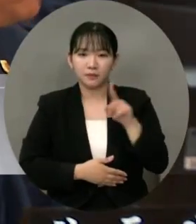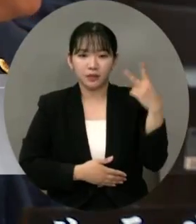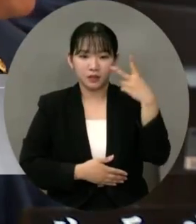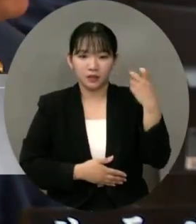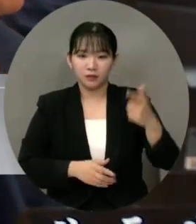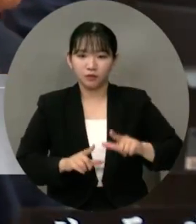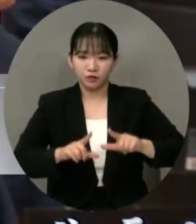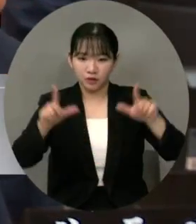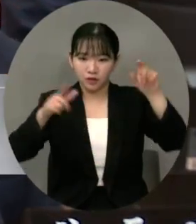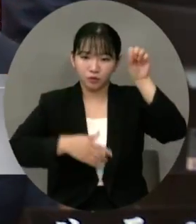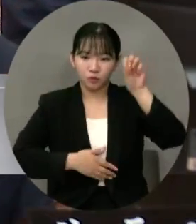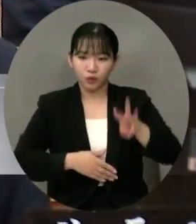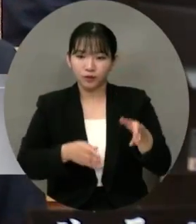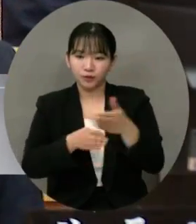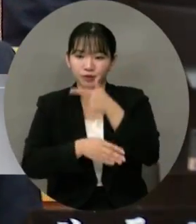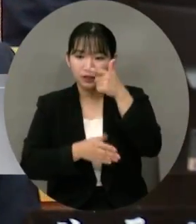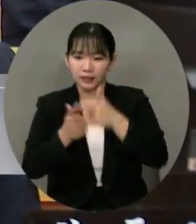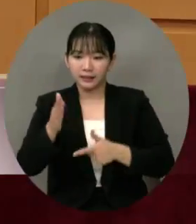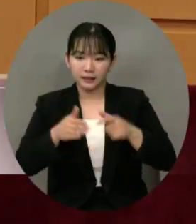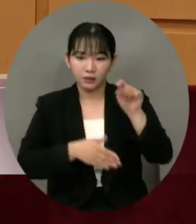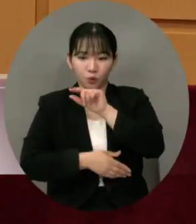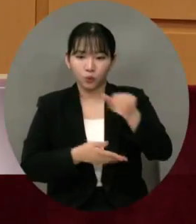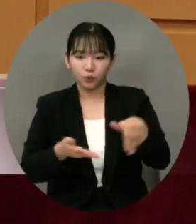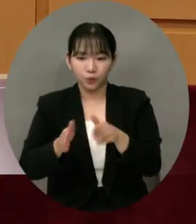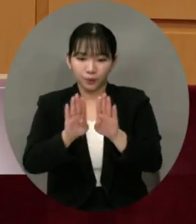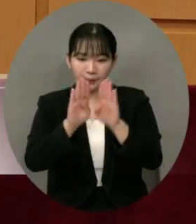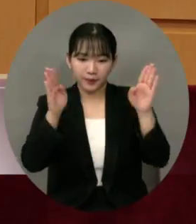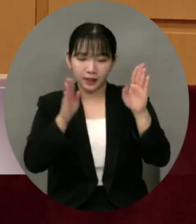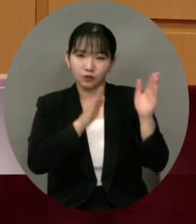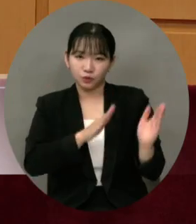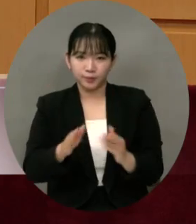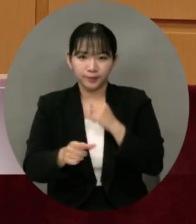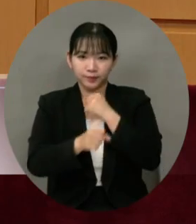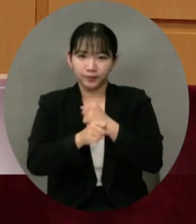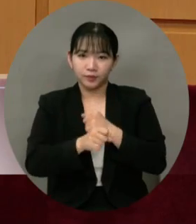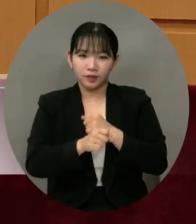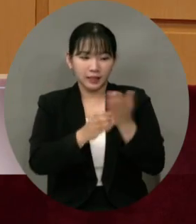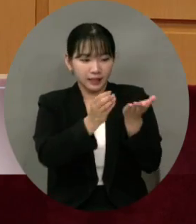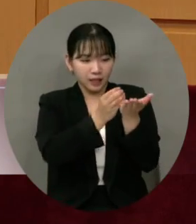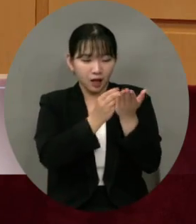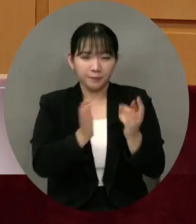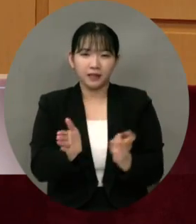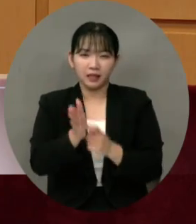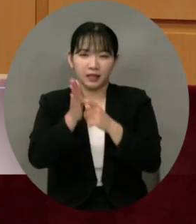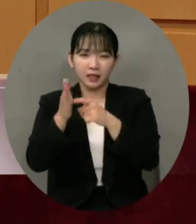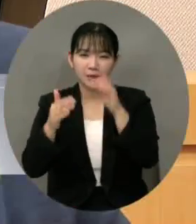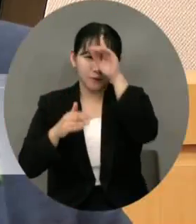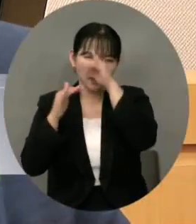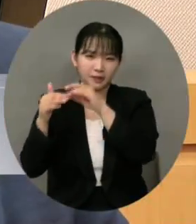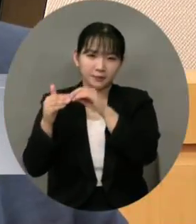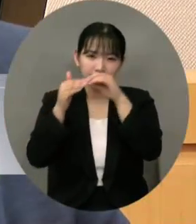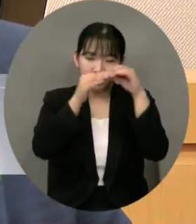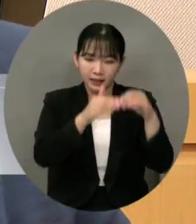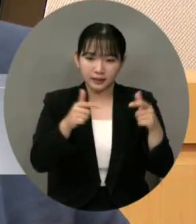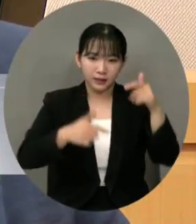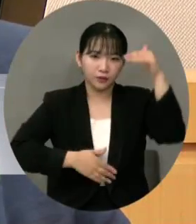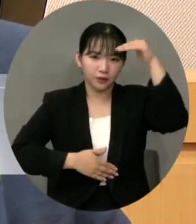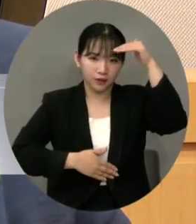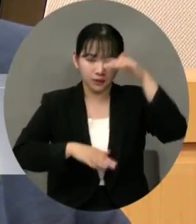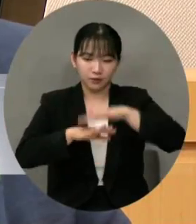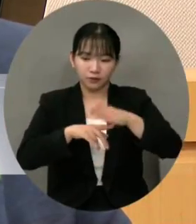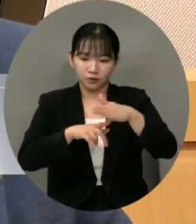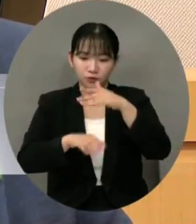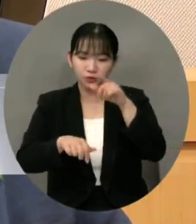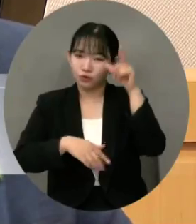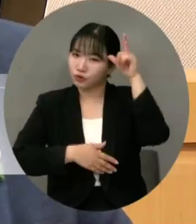2026년 광주 강진간 고속도로 개통을 대비하고 도서지역 긴급 환자 이송과 지역 관광 농수